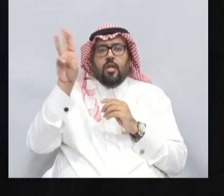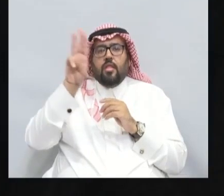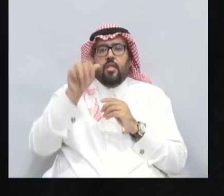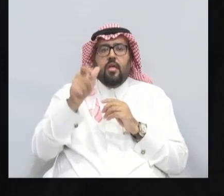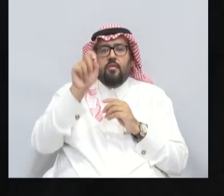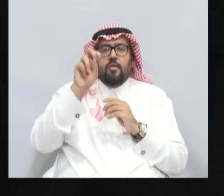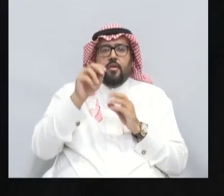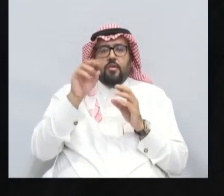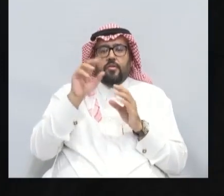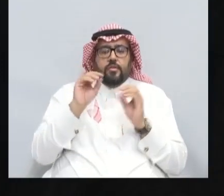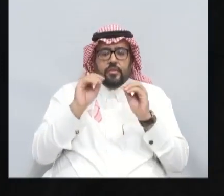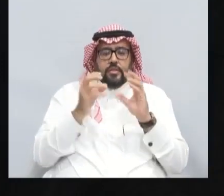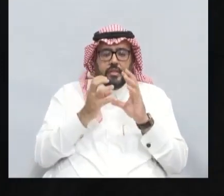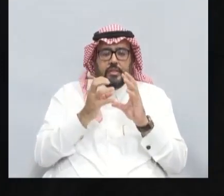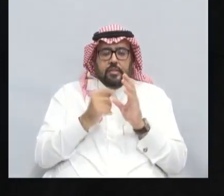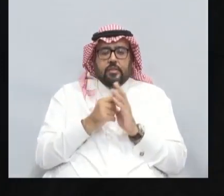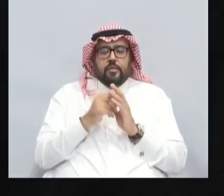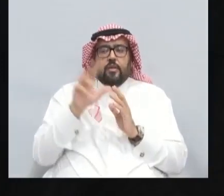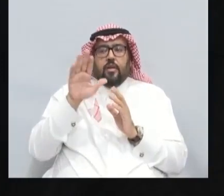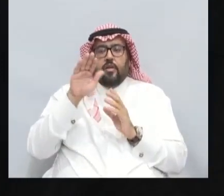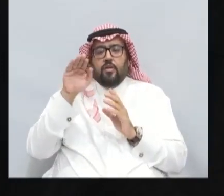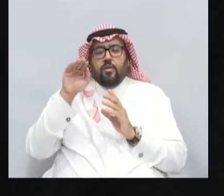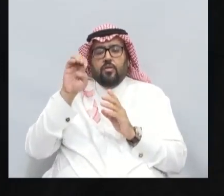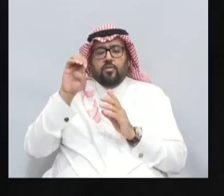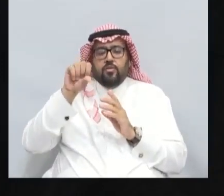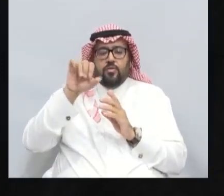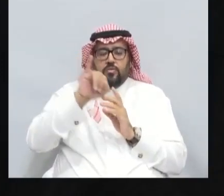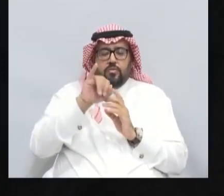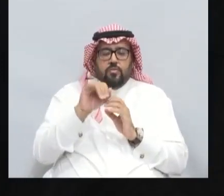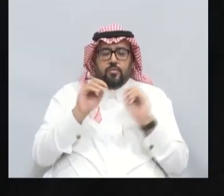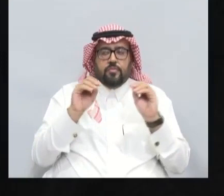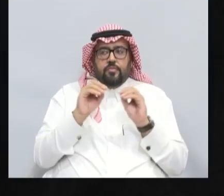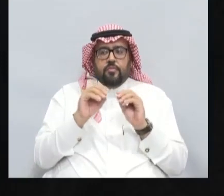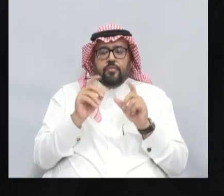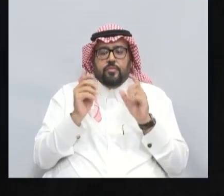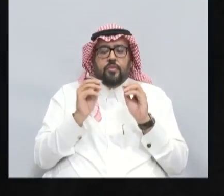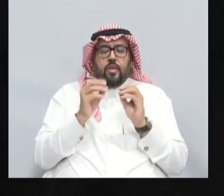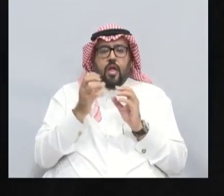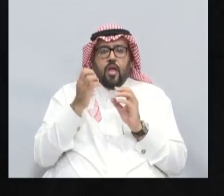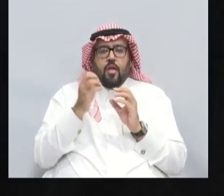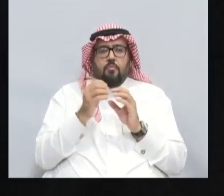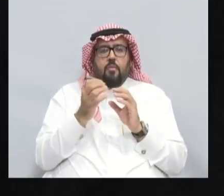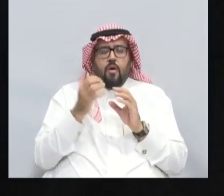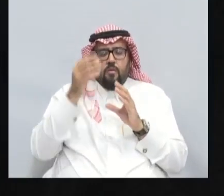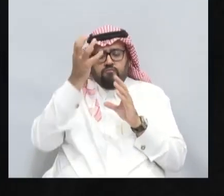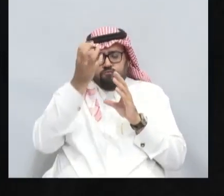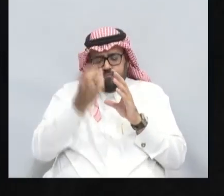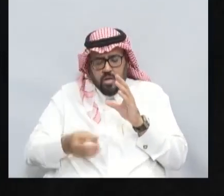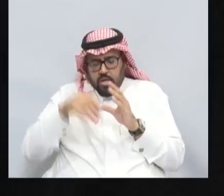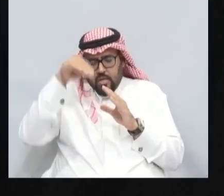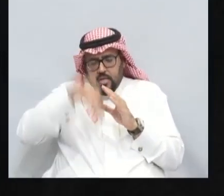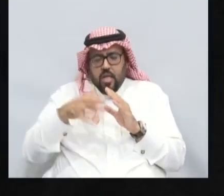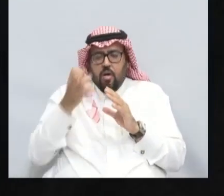ماذا؟ الحجوم. عندما تكون السيليكا كثافتها عالية ما الذي يحدث لها؟ فهي تغوص إلى